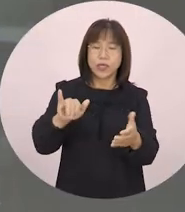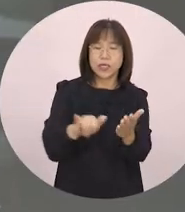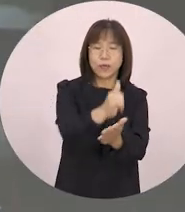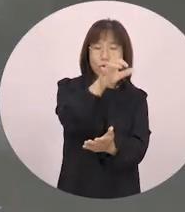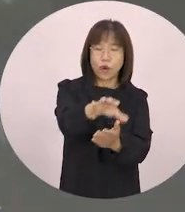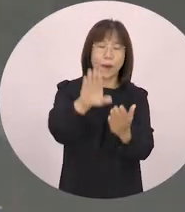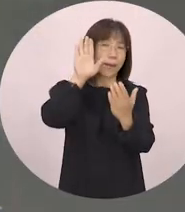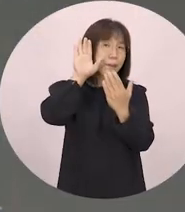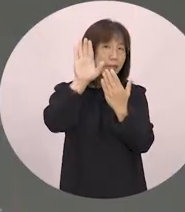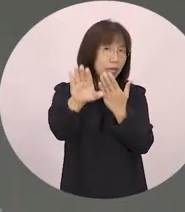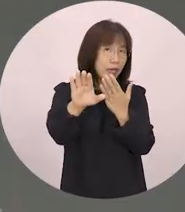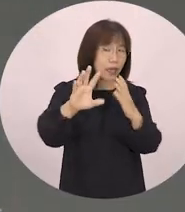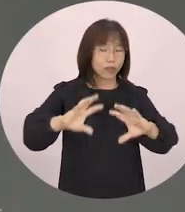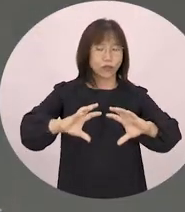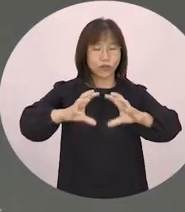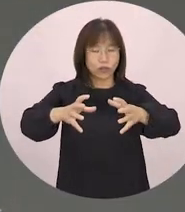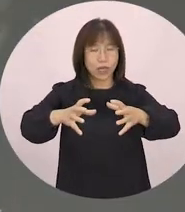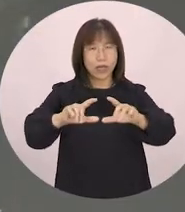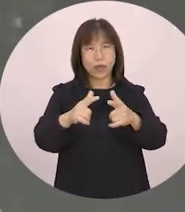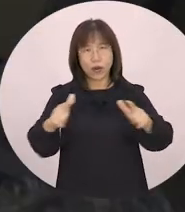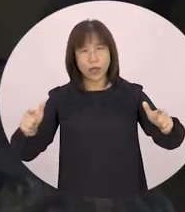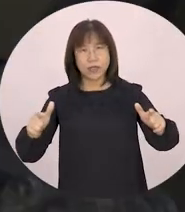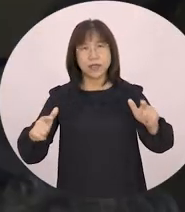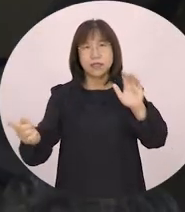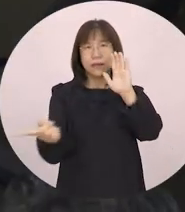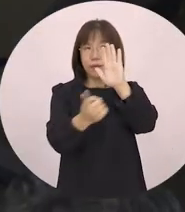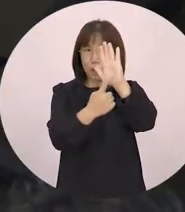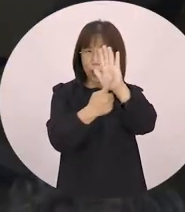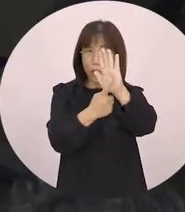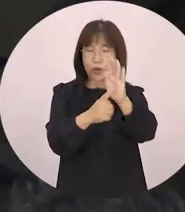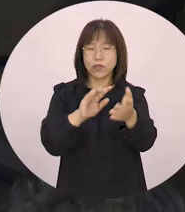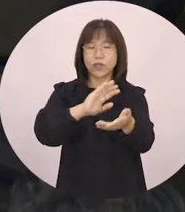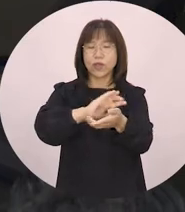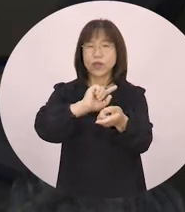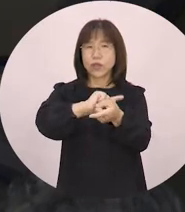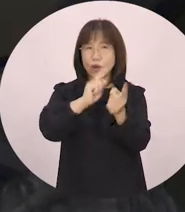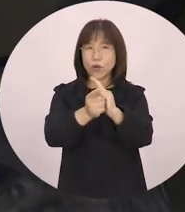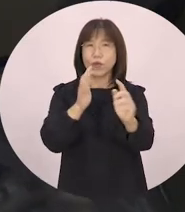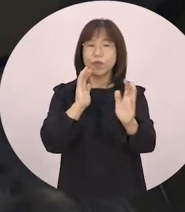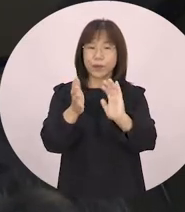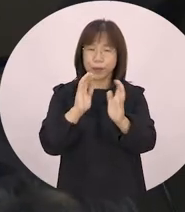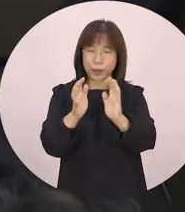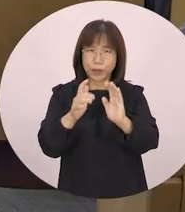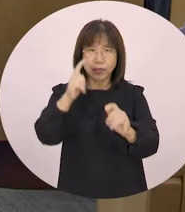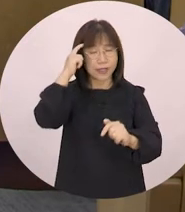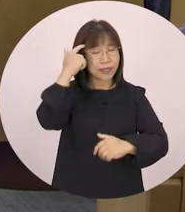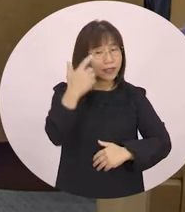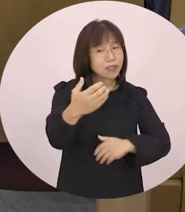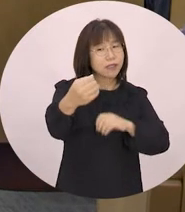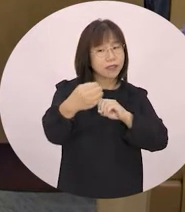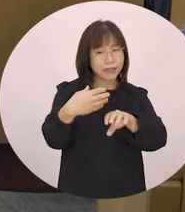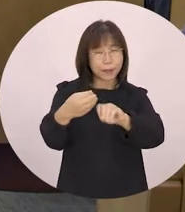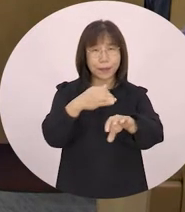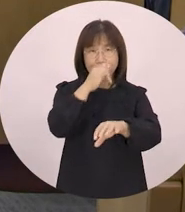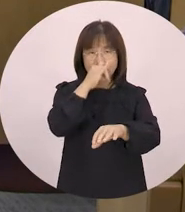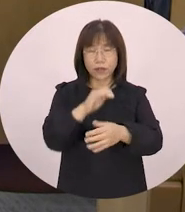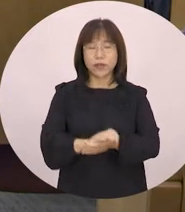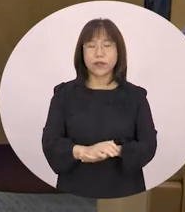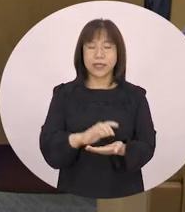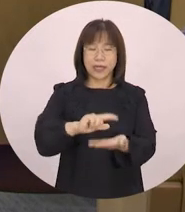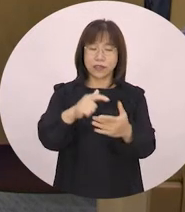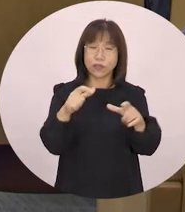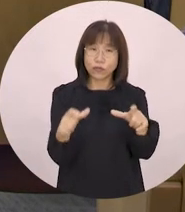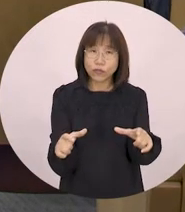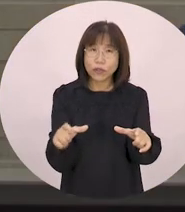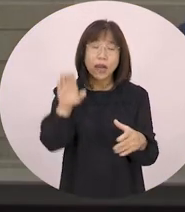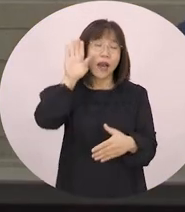김포공항에 미래 방향과 국가 시범지구 계획을 발표했으며 이후 지정 토론과 질의 응답 등이 진행됐습니다